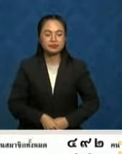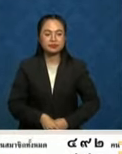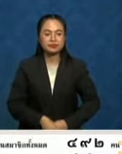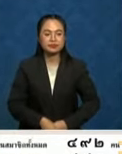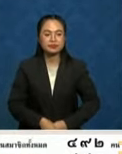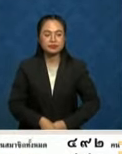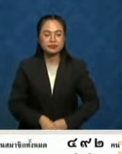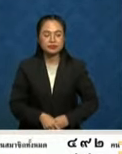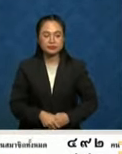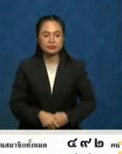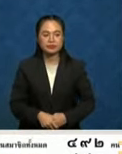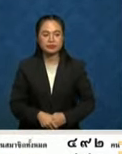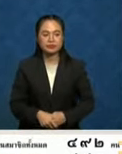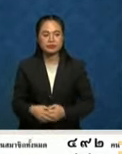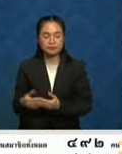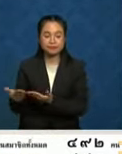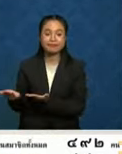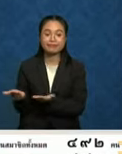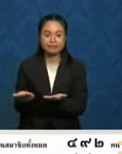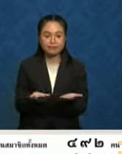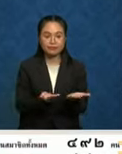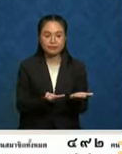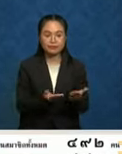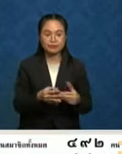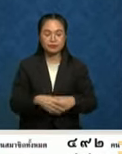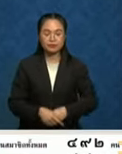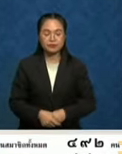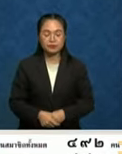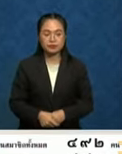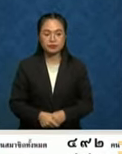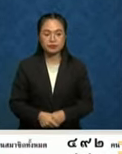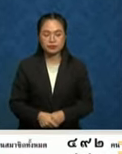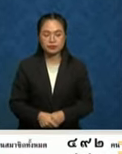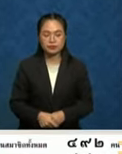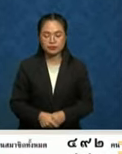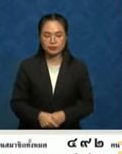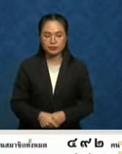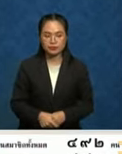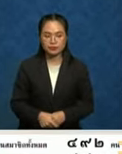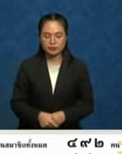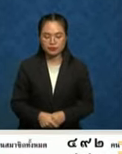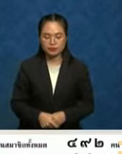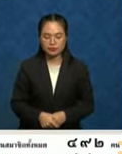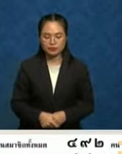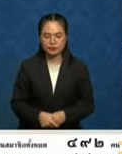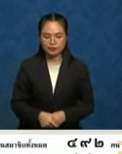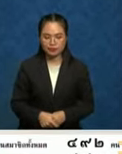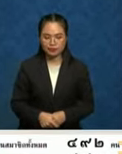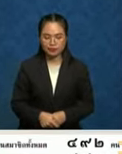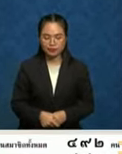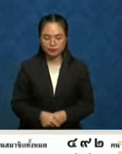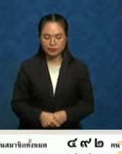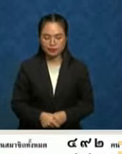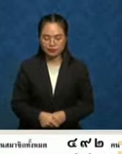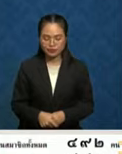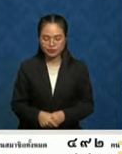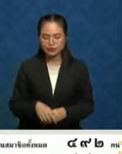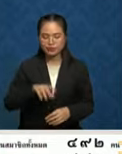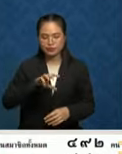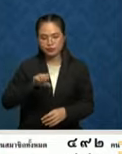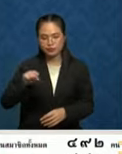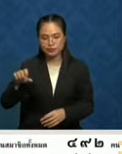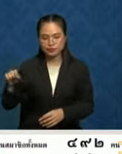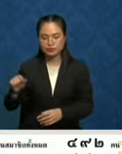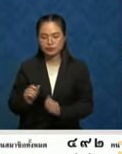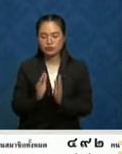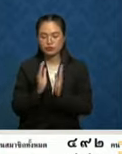โอท่านต่อไปนะครับท่านเทียบจุทาขาวขำและต่อด้วยท่านสุดท้ายนะครับท่านอัสพลสัน